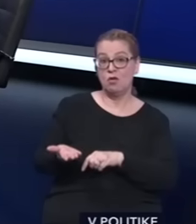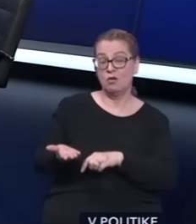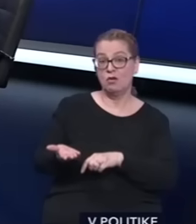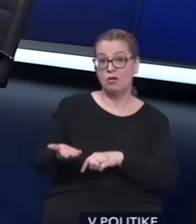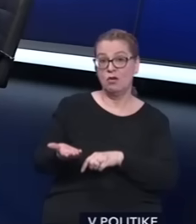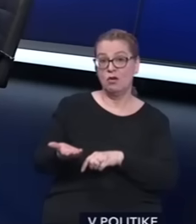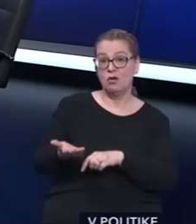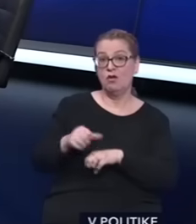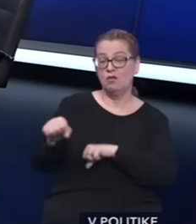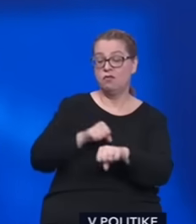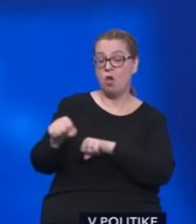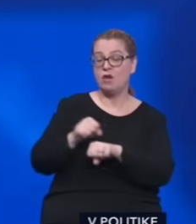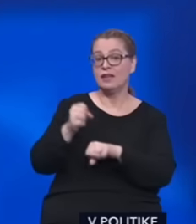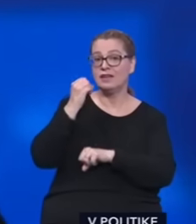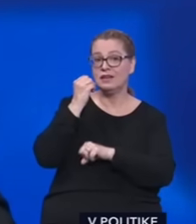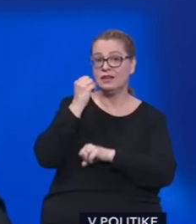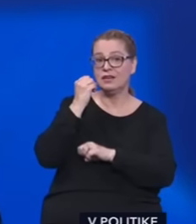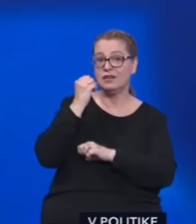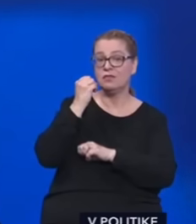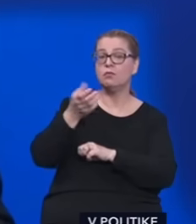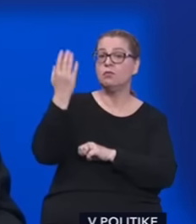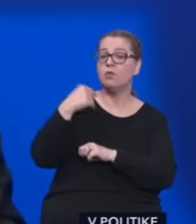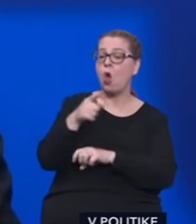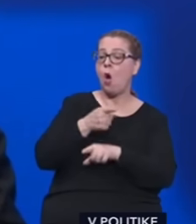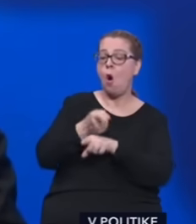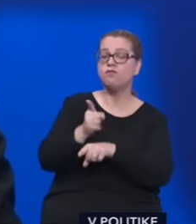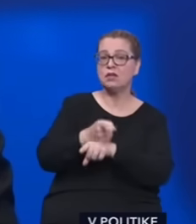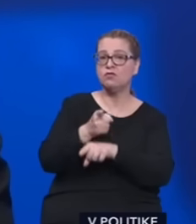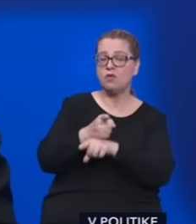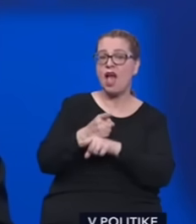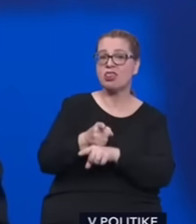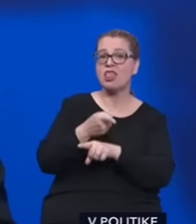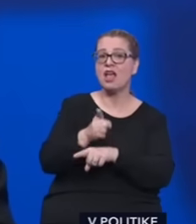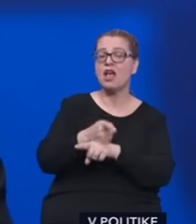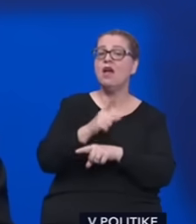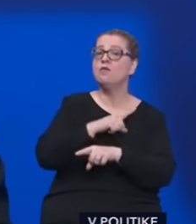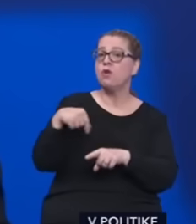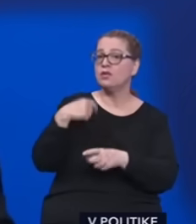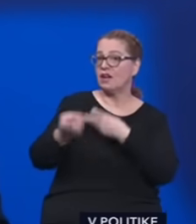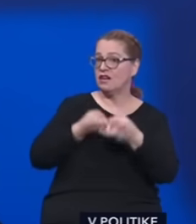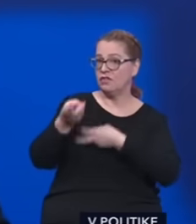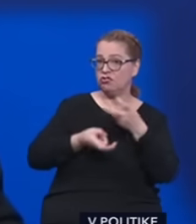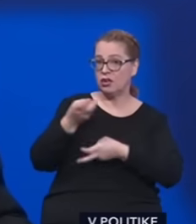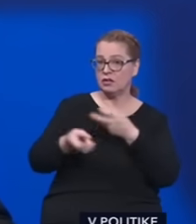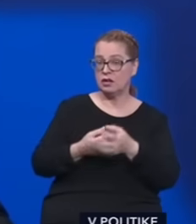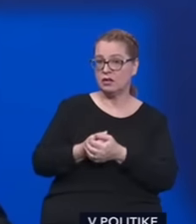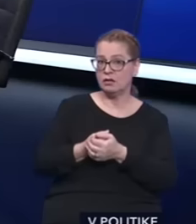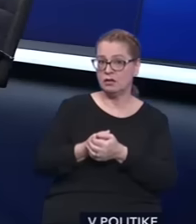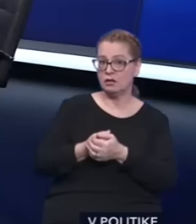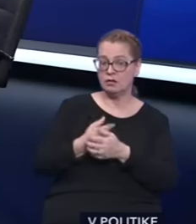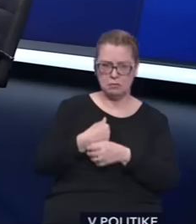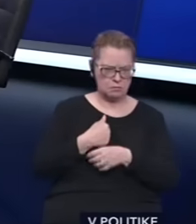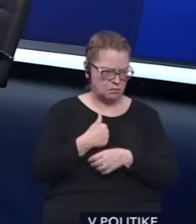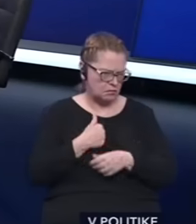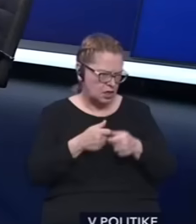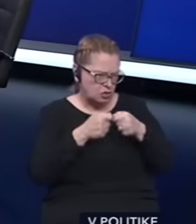rovnako ako ste boli vo vláde, keď boli ovplyvňované policajné vyšetrovanie. A ktorý člen zo SNS niečo